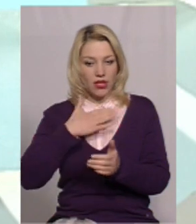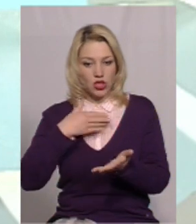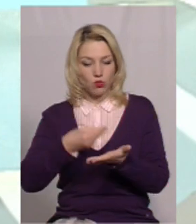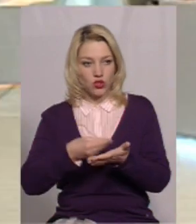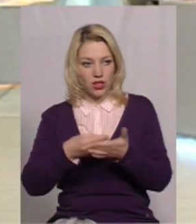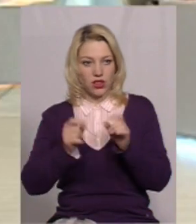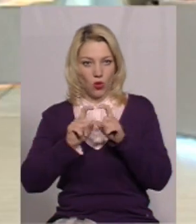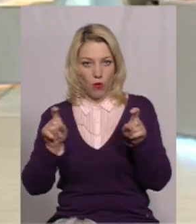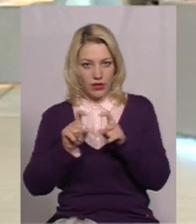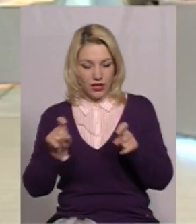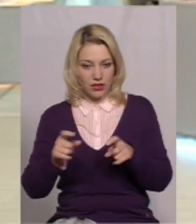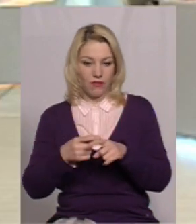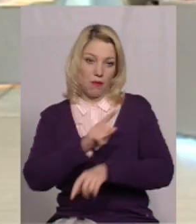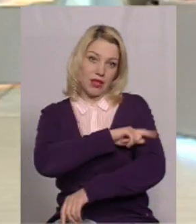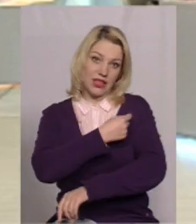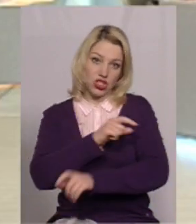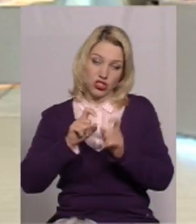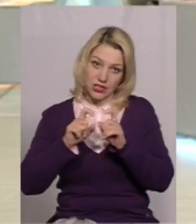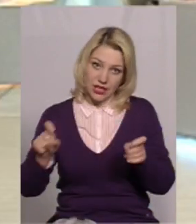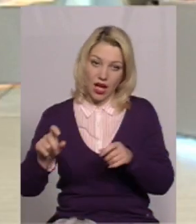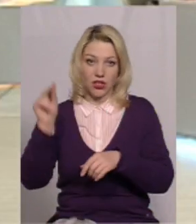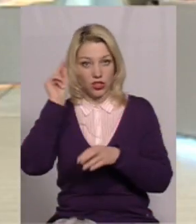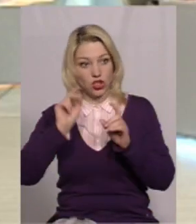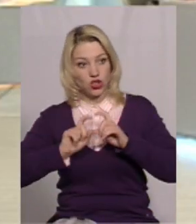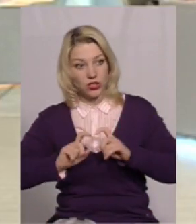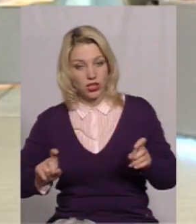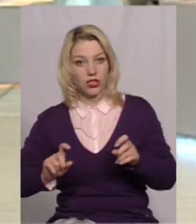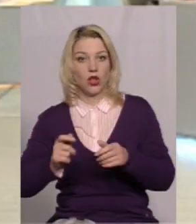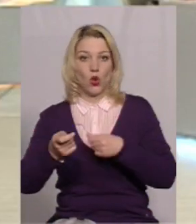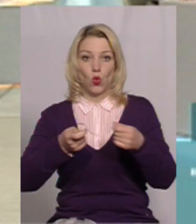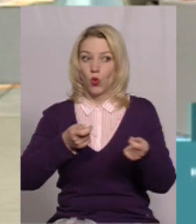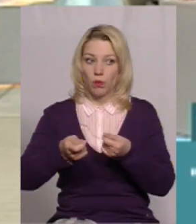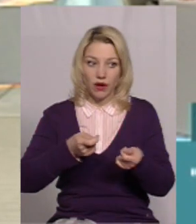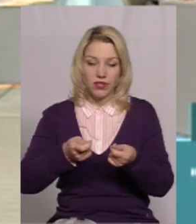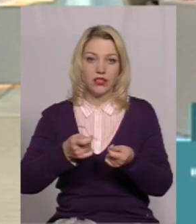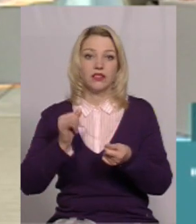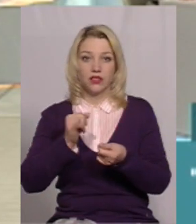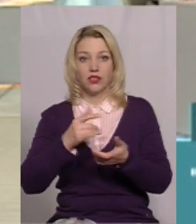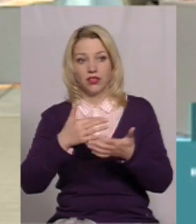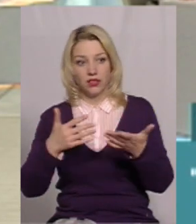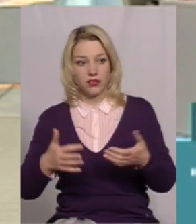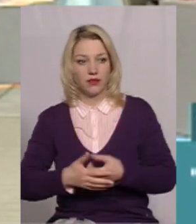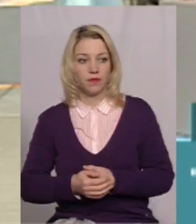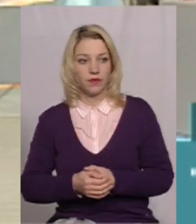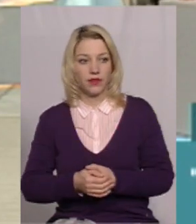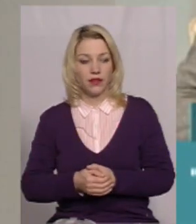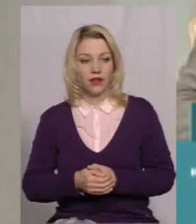бюджетних об'єктів медичних закладів, шкіл, якихось управлінь і відділів.